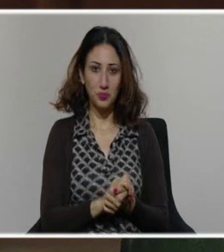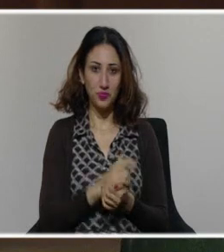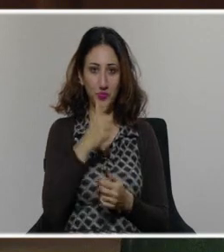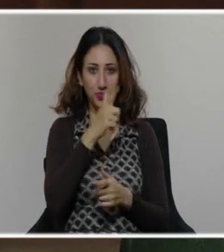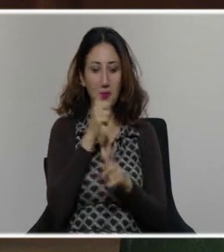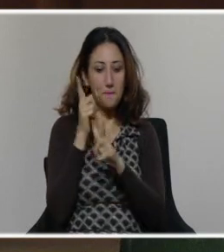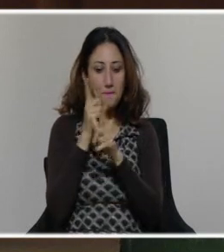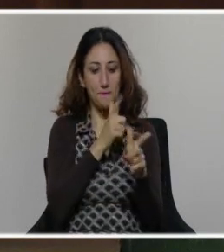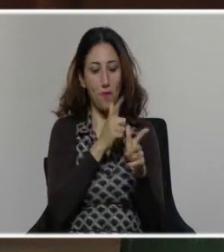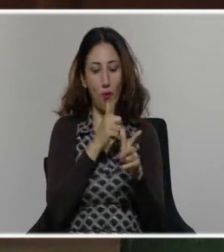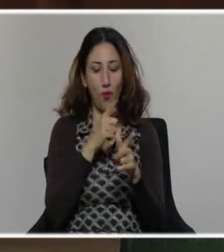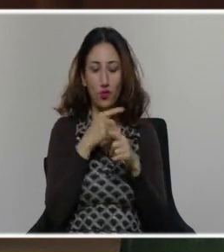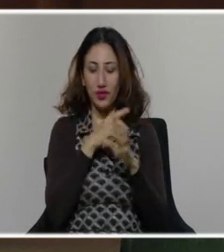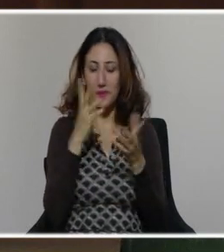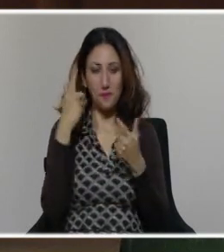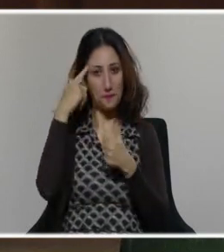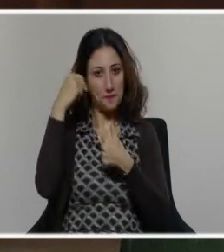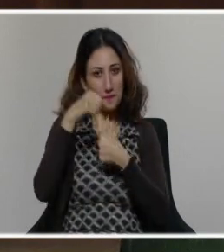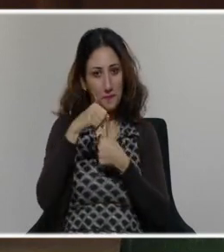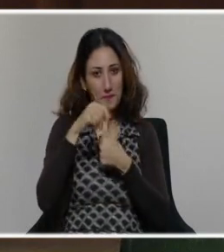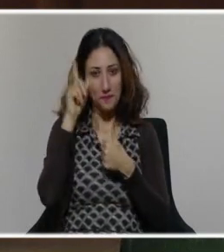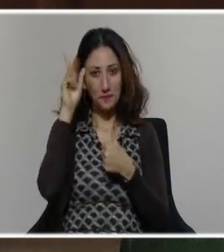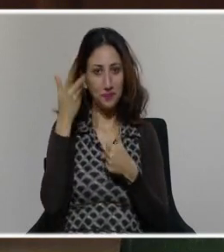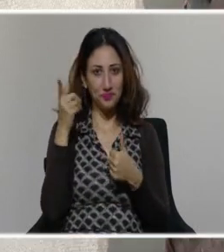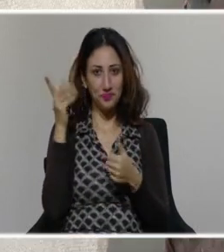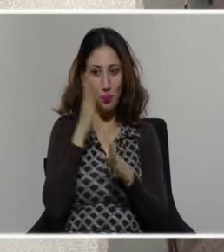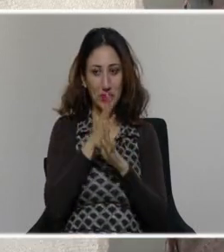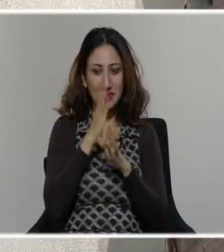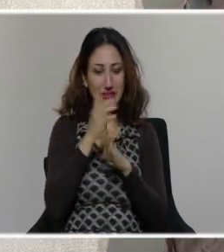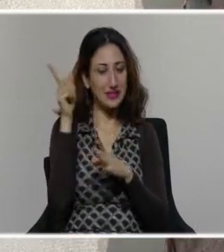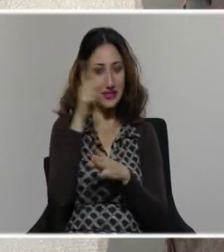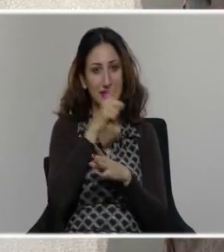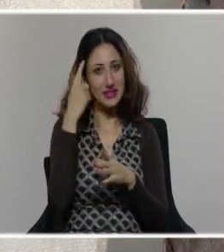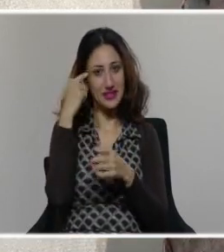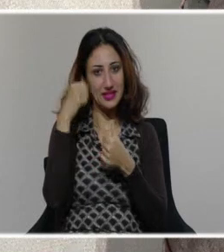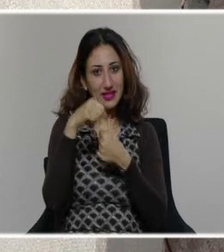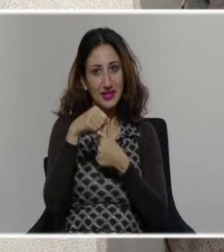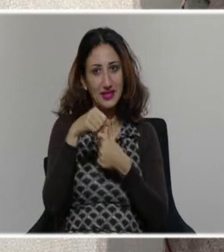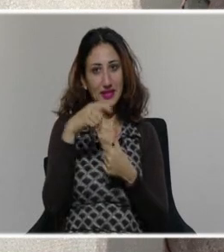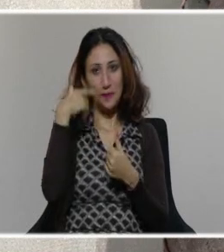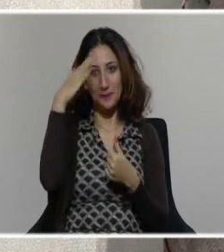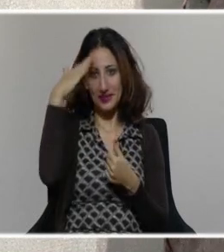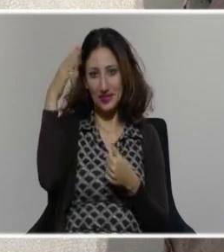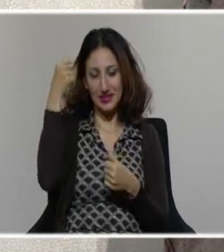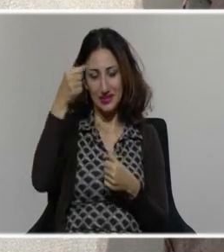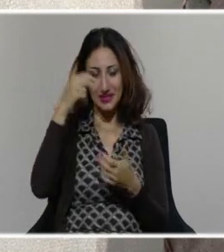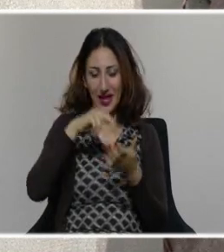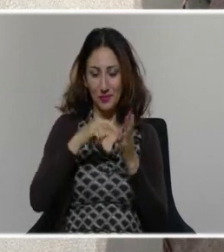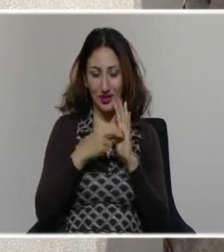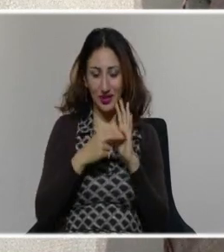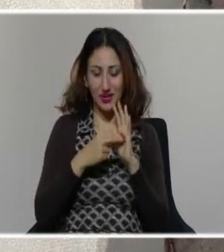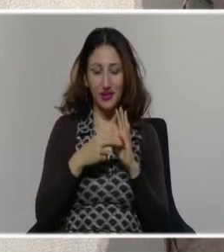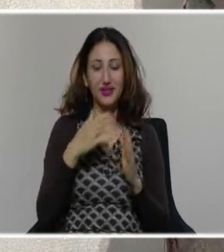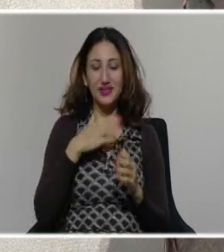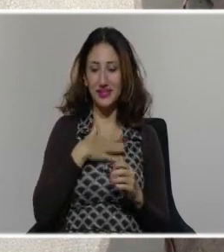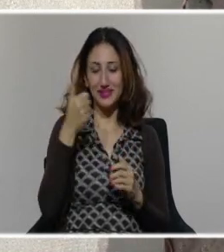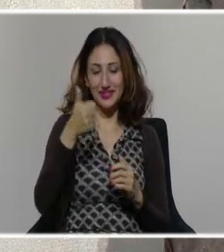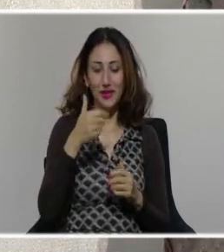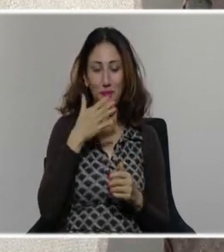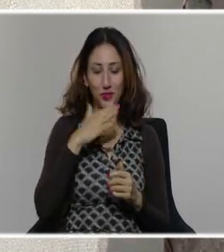ذكرياته معك في المسلسل، إيه ذكرياتك مع فادية في المسلسل؟ لا هي فادية مساء الخير يا فادية. مساء الفل حبيب قلبي،